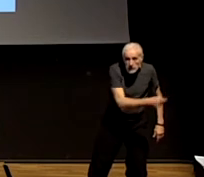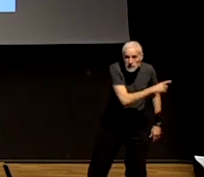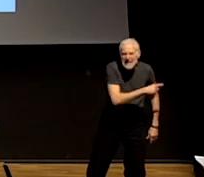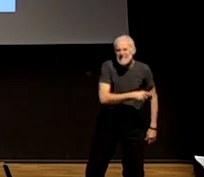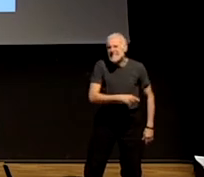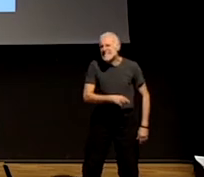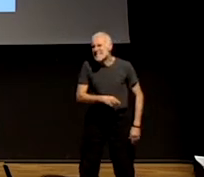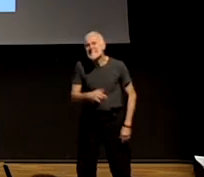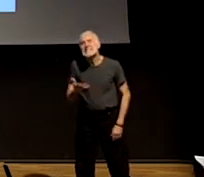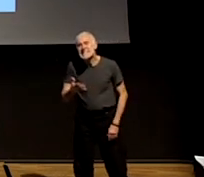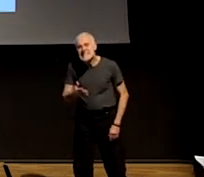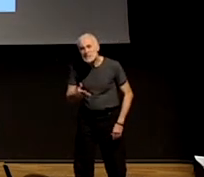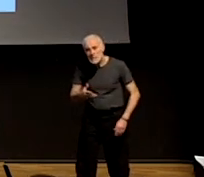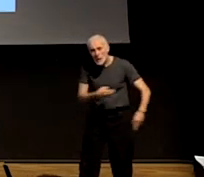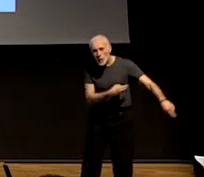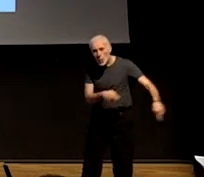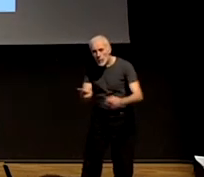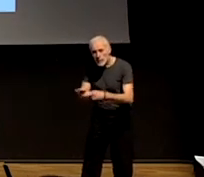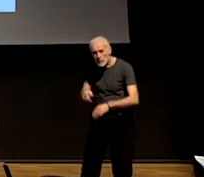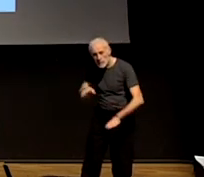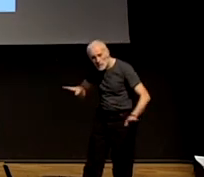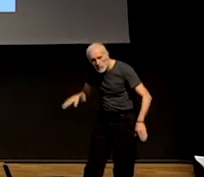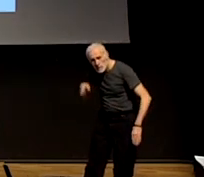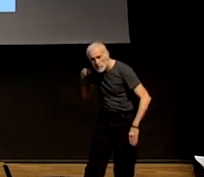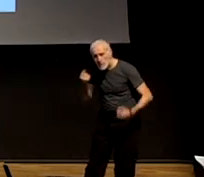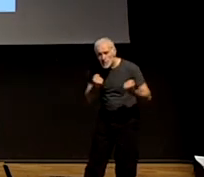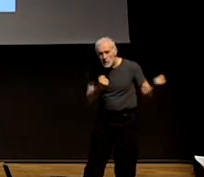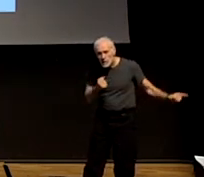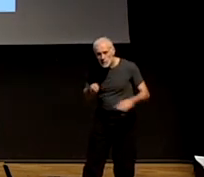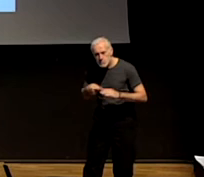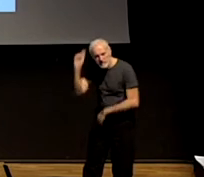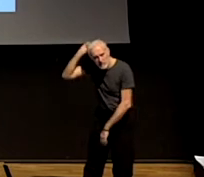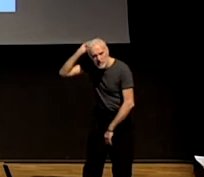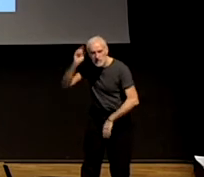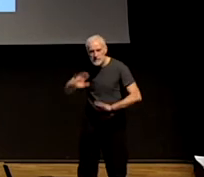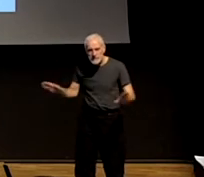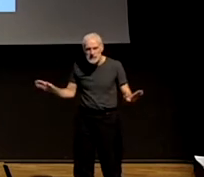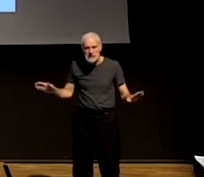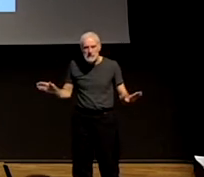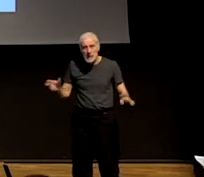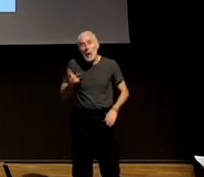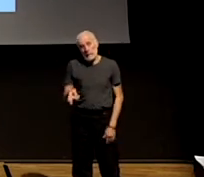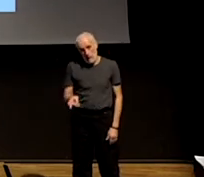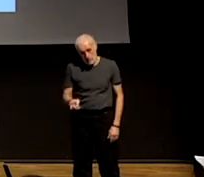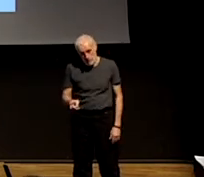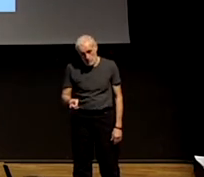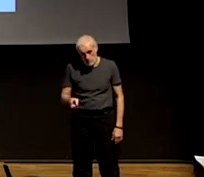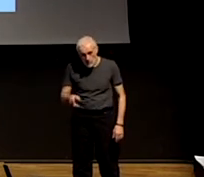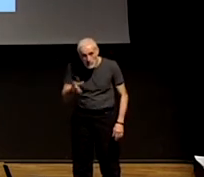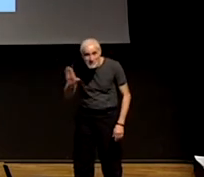où un train des gros problèmes de collision mais vous verrez après quand on parlera des facteurs de risque